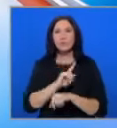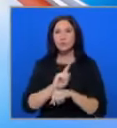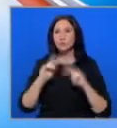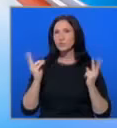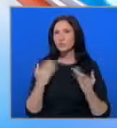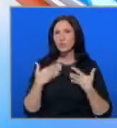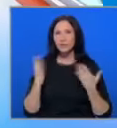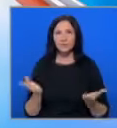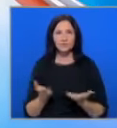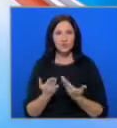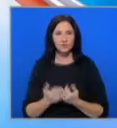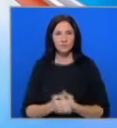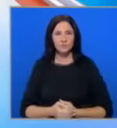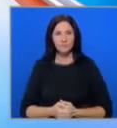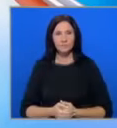започва.